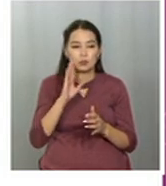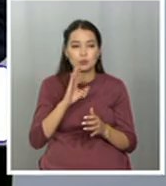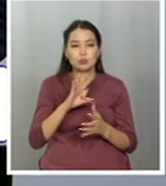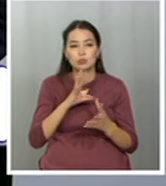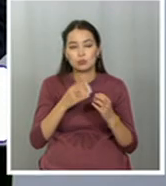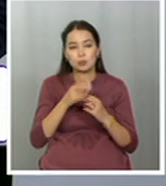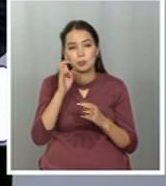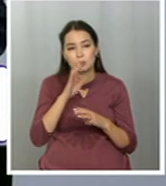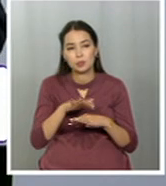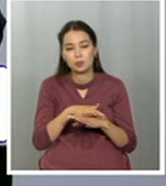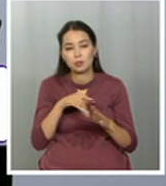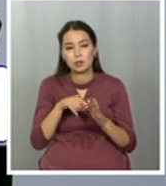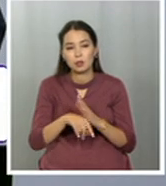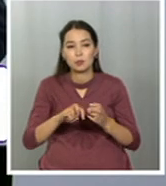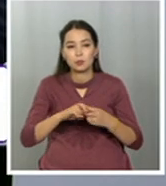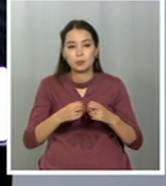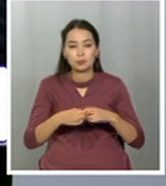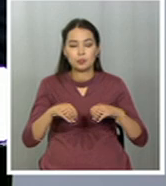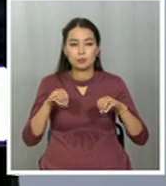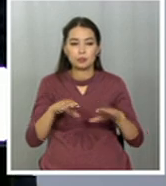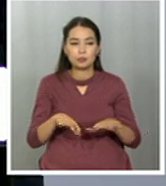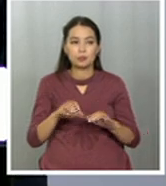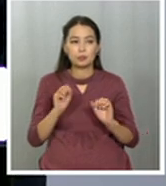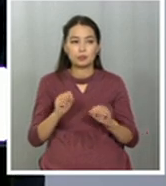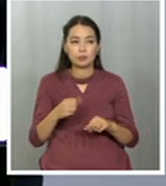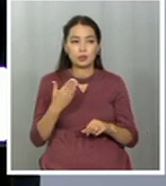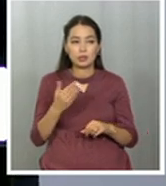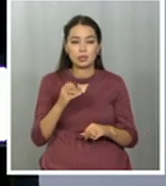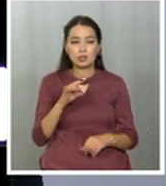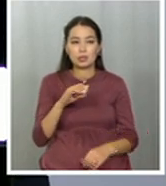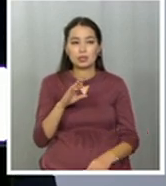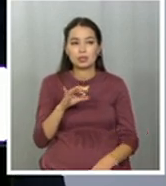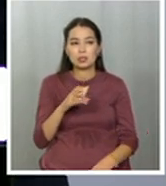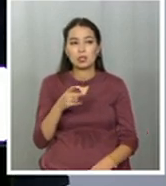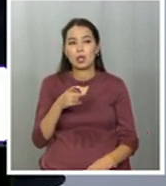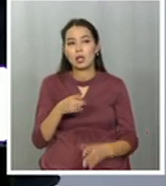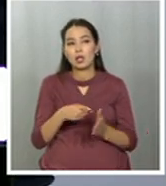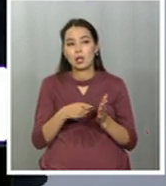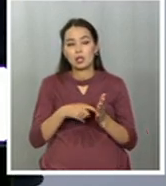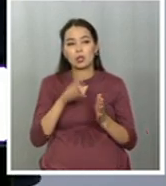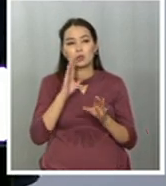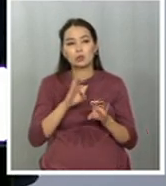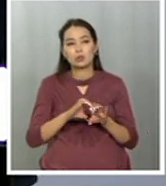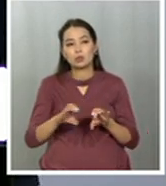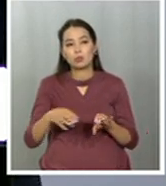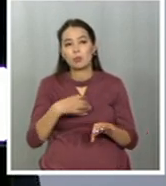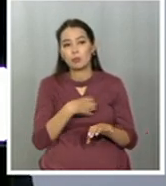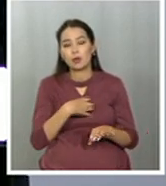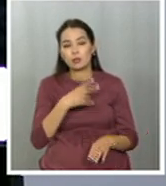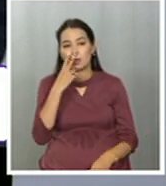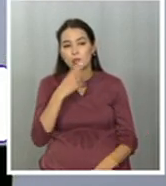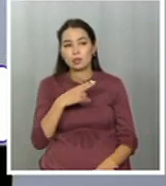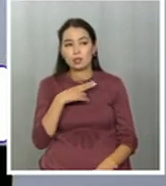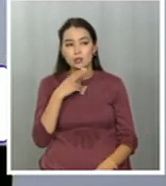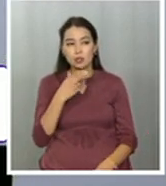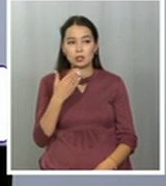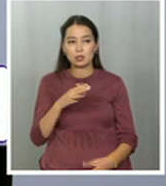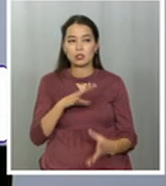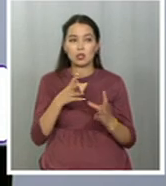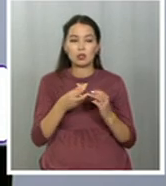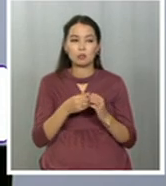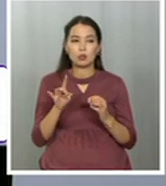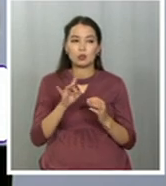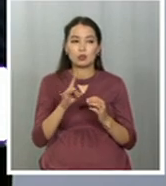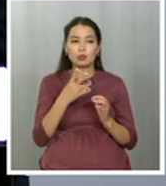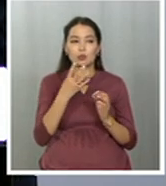болады. Оқушылар, енді Ертіс-Қарағанды каналының орналасу маңыздылығына тоқтала кетейік. Бұл каналдың жалпы ұзындығы